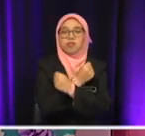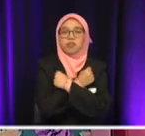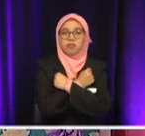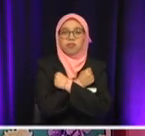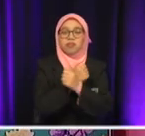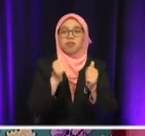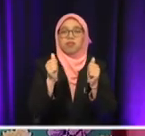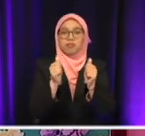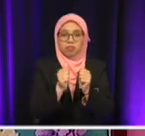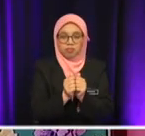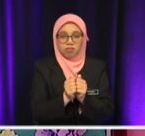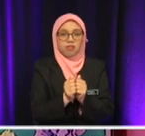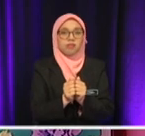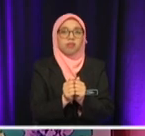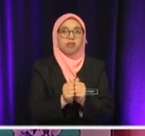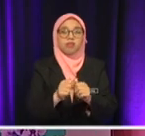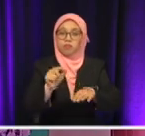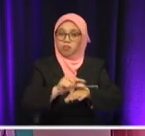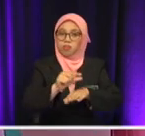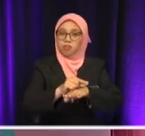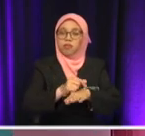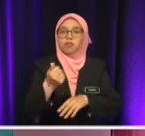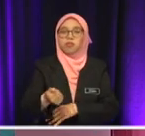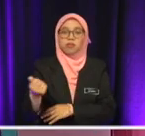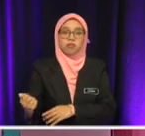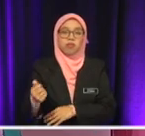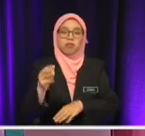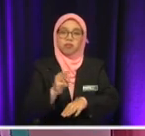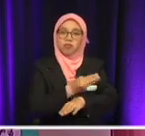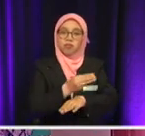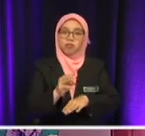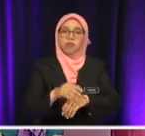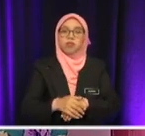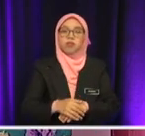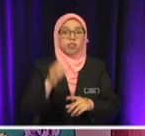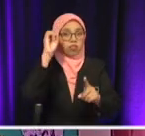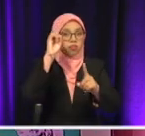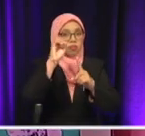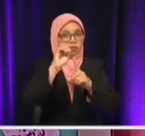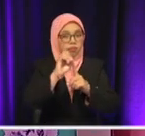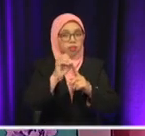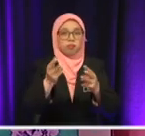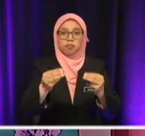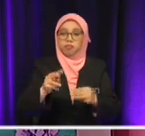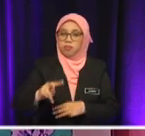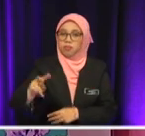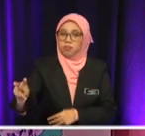perkusi. Okey, objektif kita ialah kita nak kanak-kanak itu menyanyikan lagu Rasa Sayang dengan betul